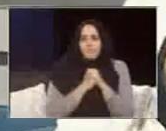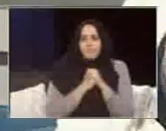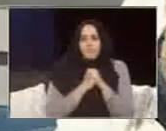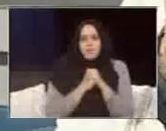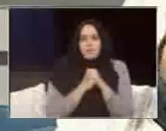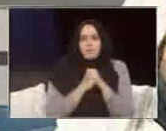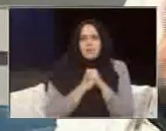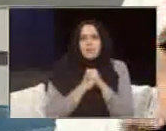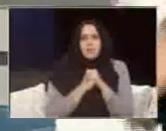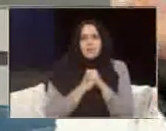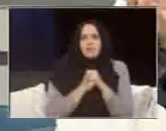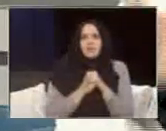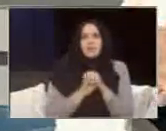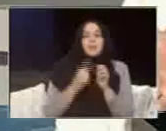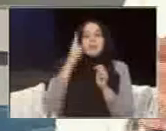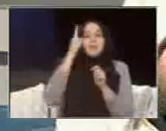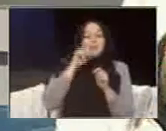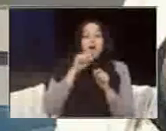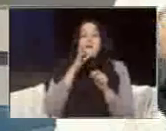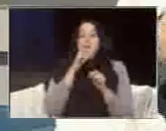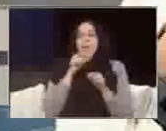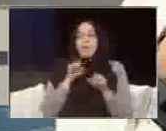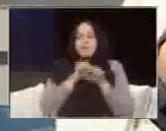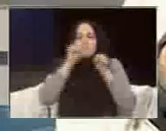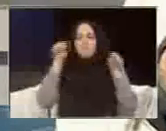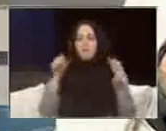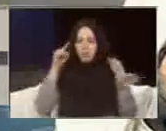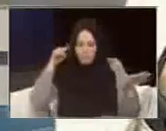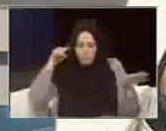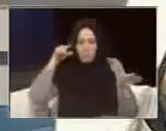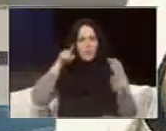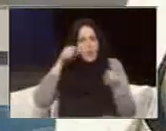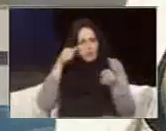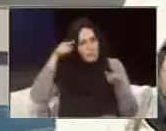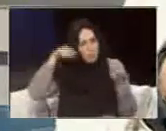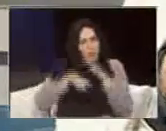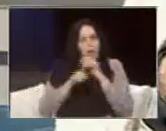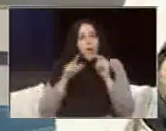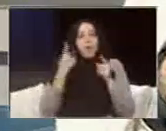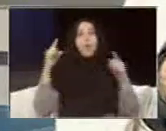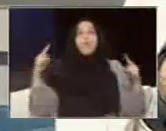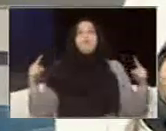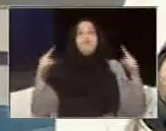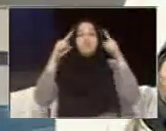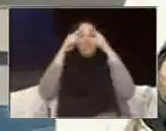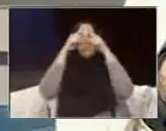يستخدمها، يا أخي واش قال ربي؟ إنك لن تخرق الأرض ولن تبلغ الجبال طولا. يلي راهم